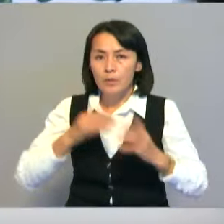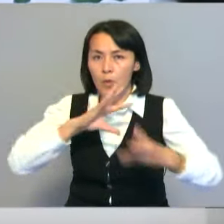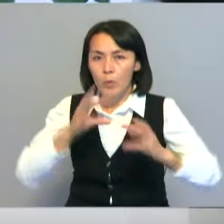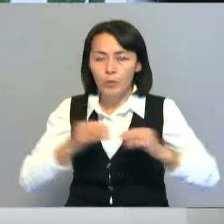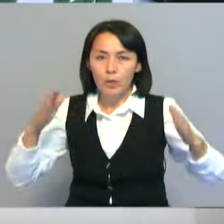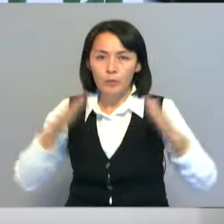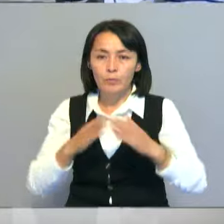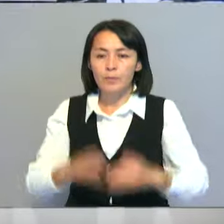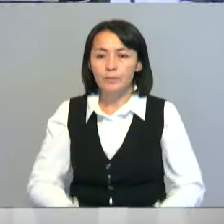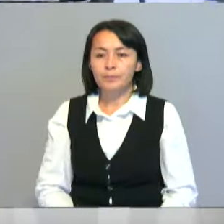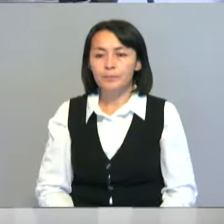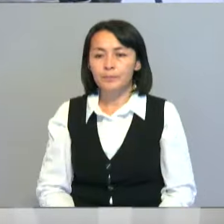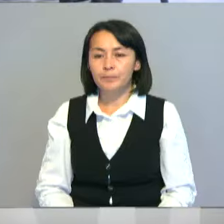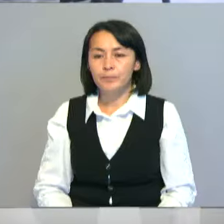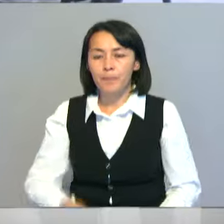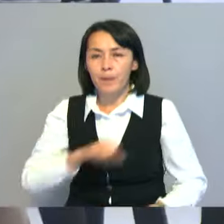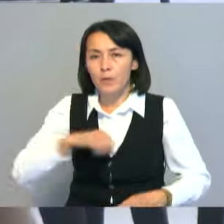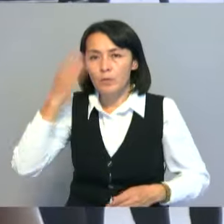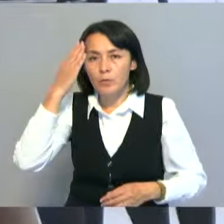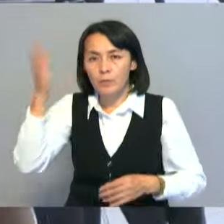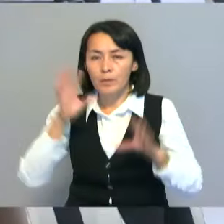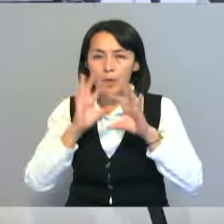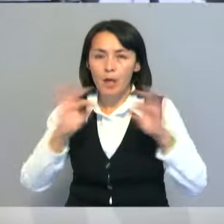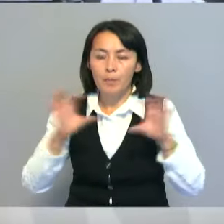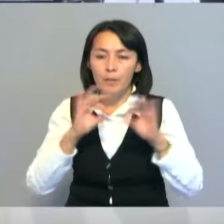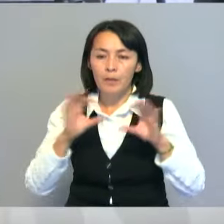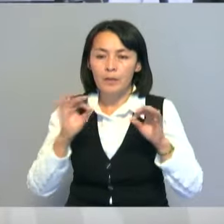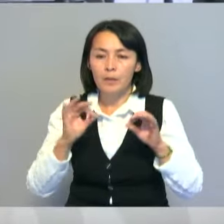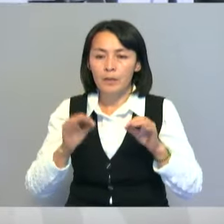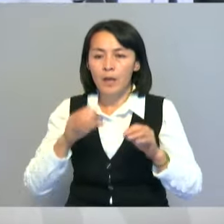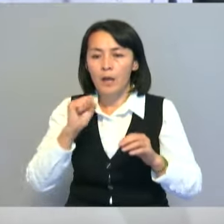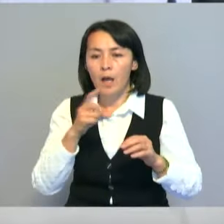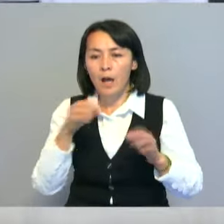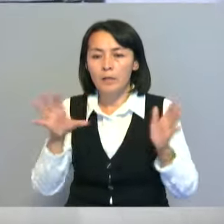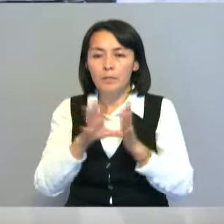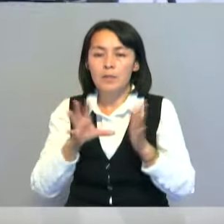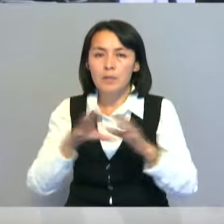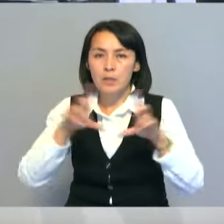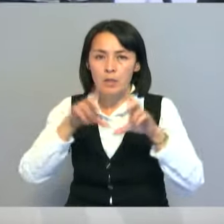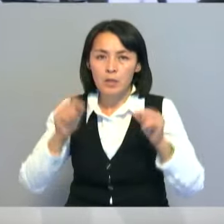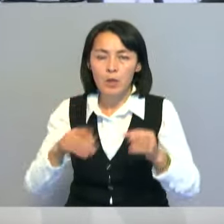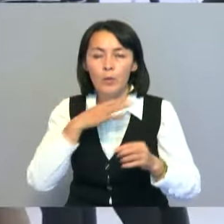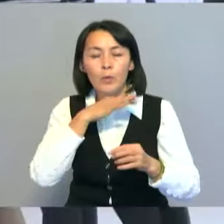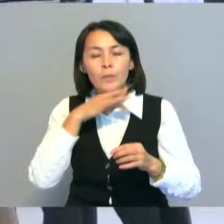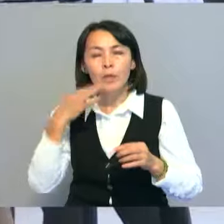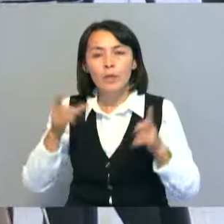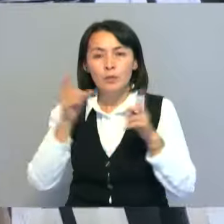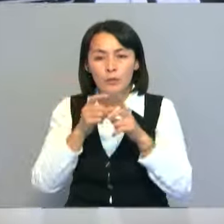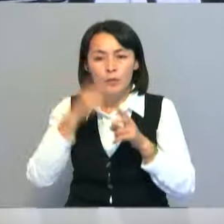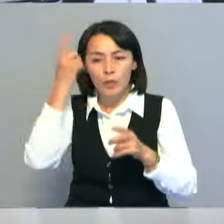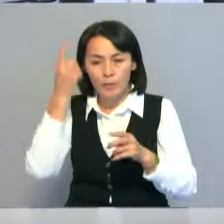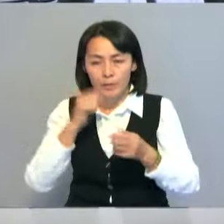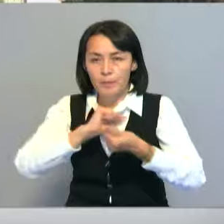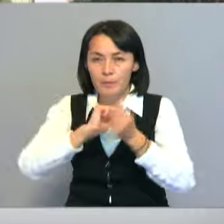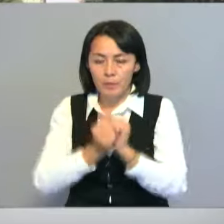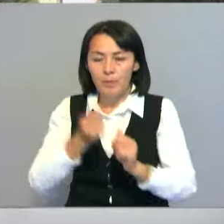үйіміз. Өзім білмеген ақпаратта референдум туралы, атомдық электростанция туралы бір неше мәліметтер білдім